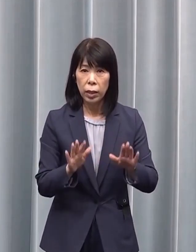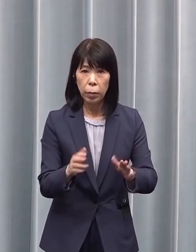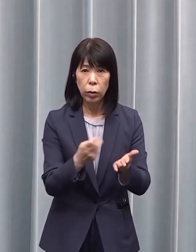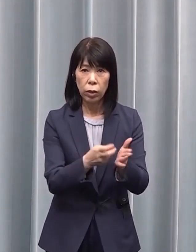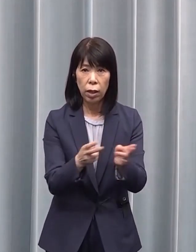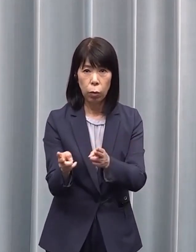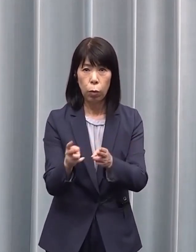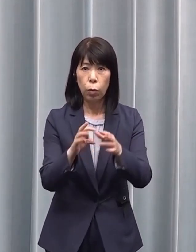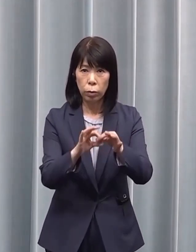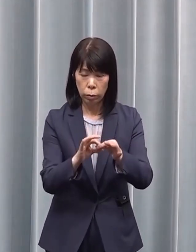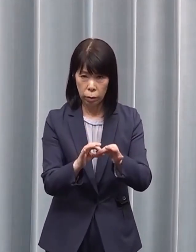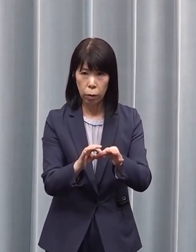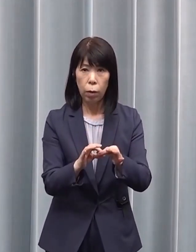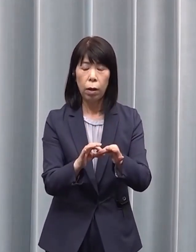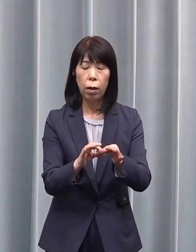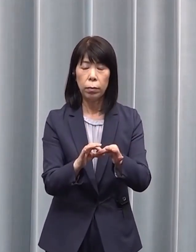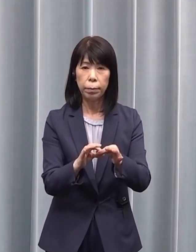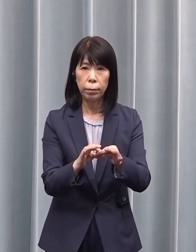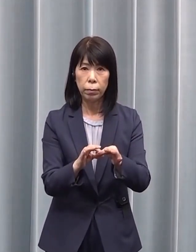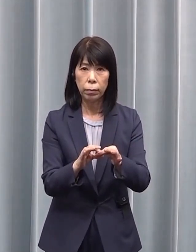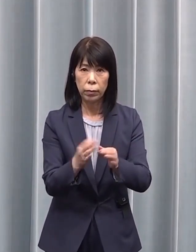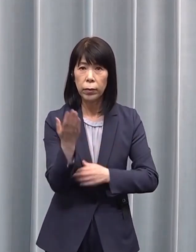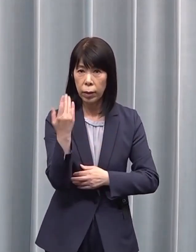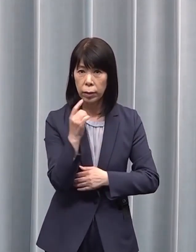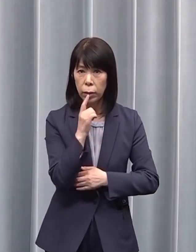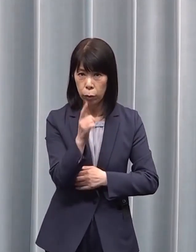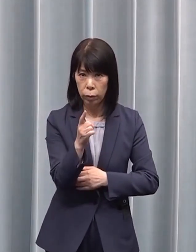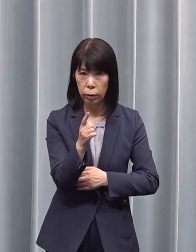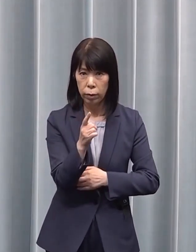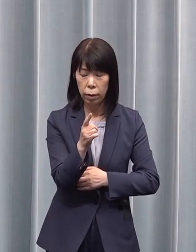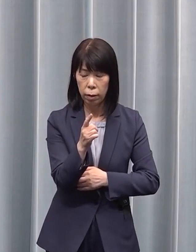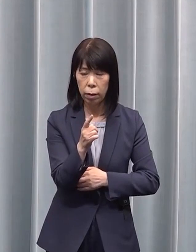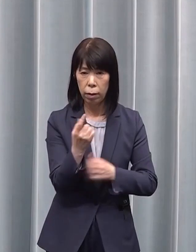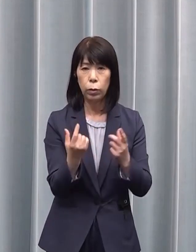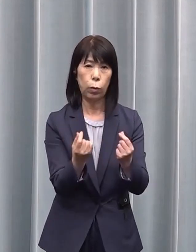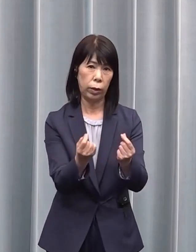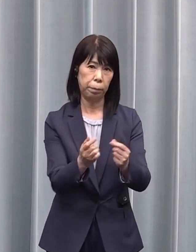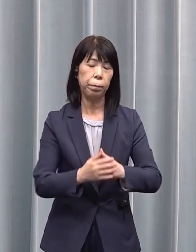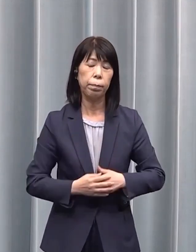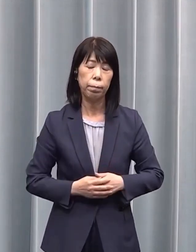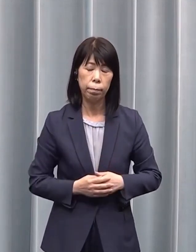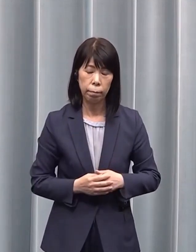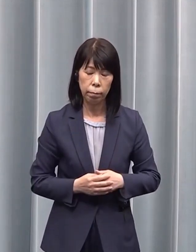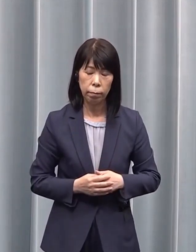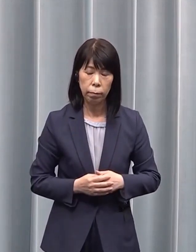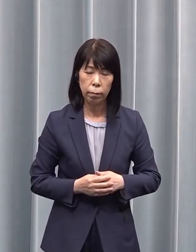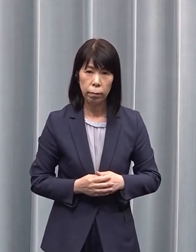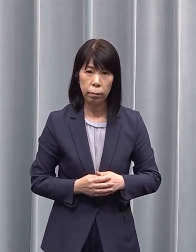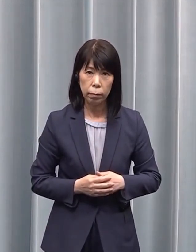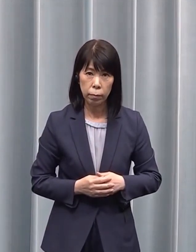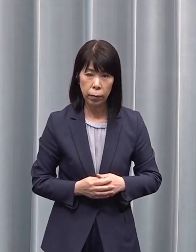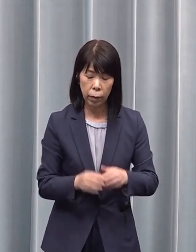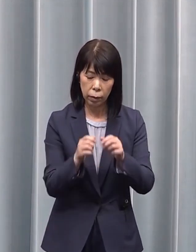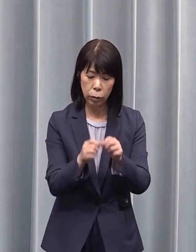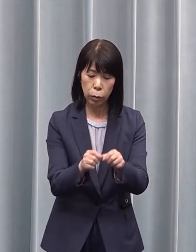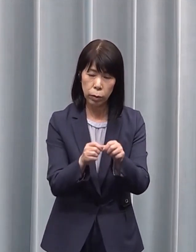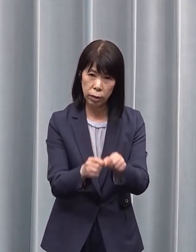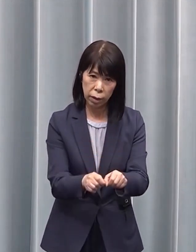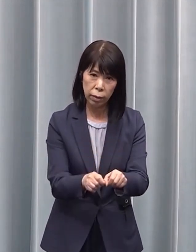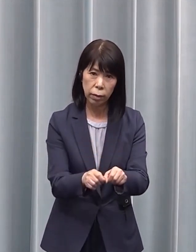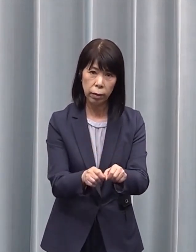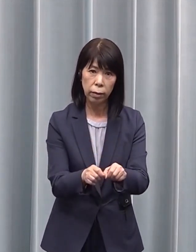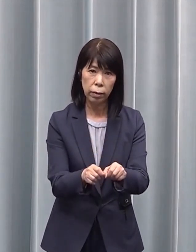につきましては先ほどお話をさせていただいた通りであります。さらに詳細